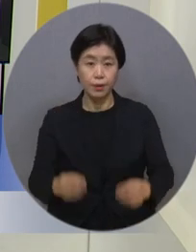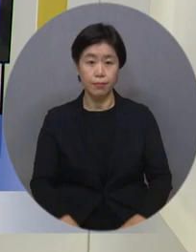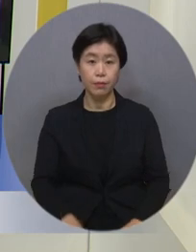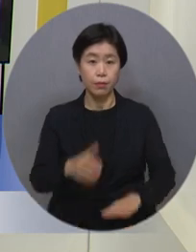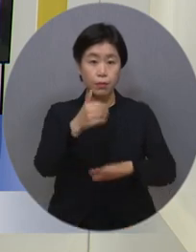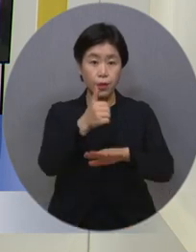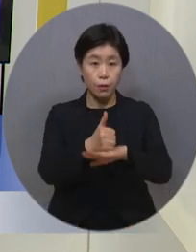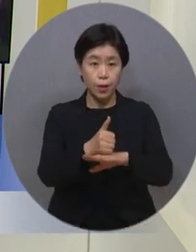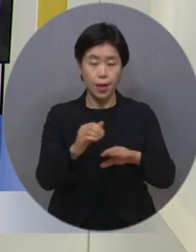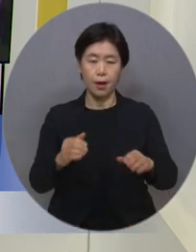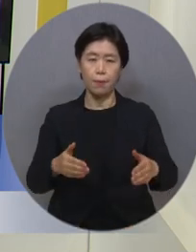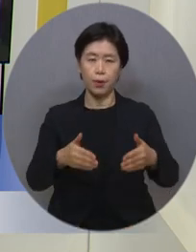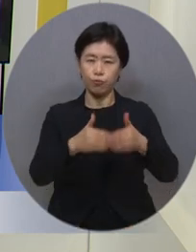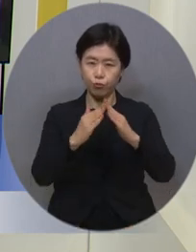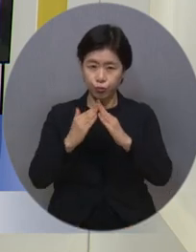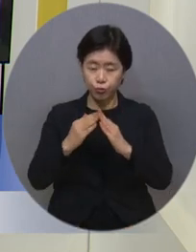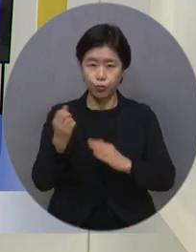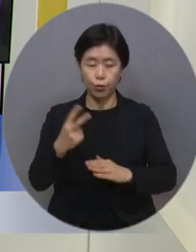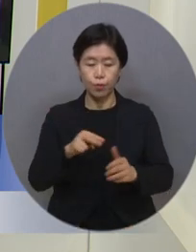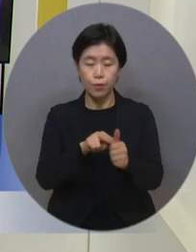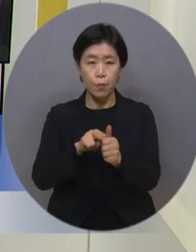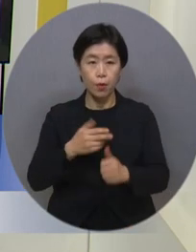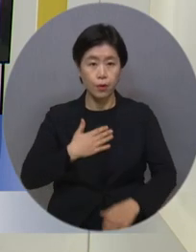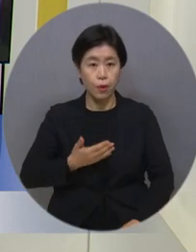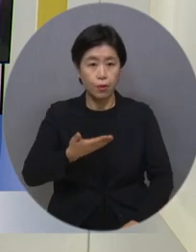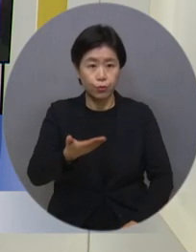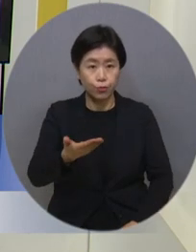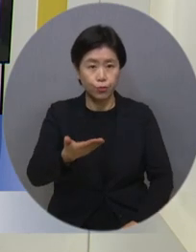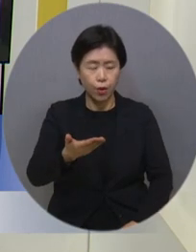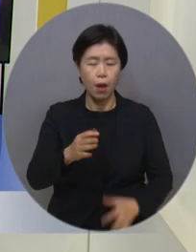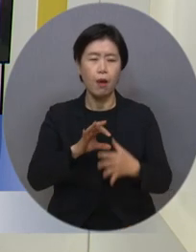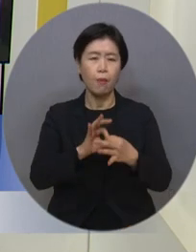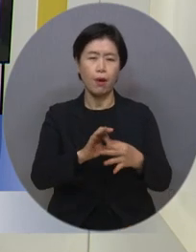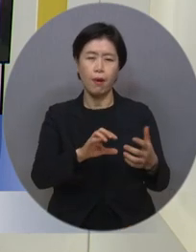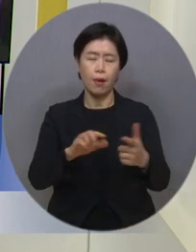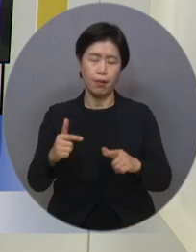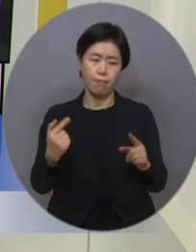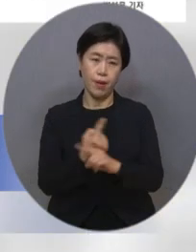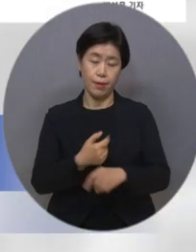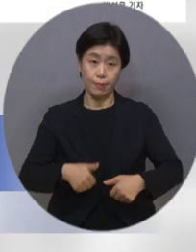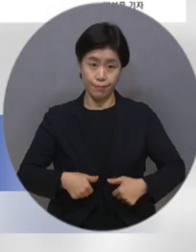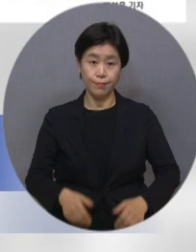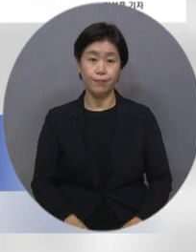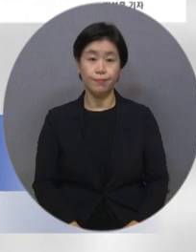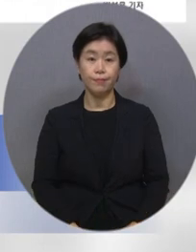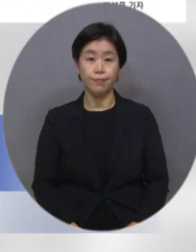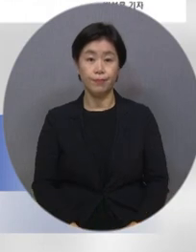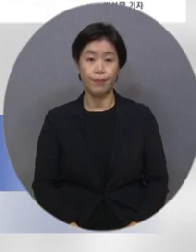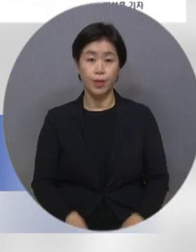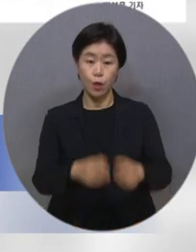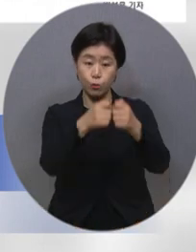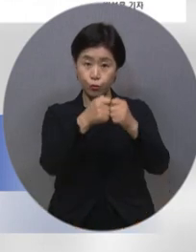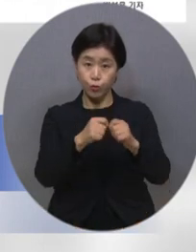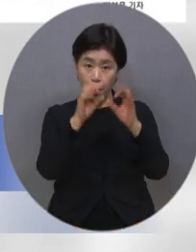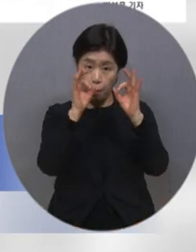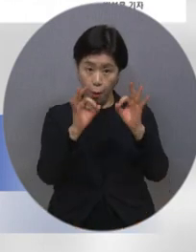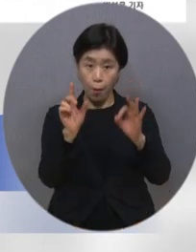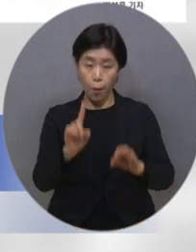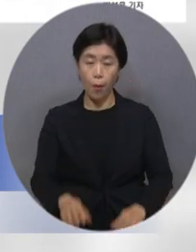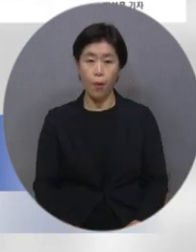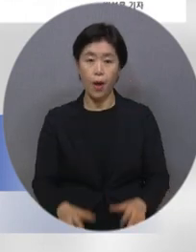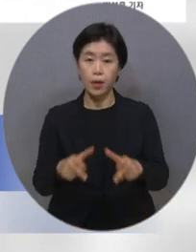결과 시설 정비와 정보 제공 등에서이 개선이 시급한 것으로 나타났습니다 구체적으로 살펴보면